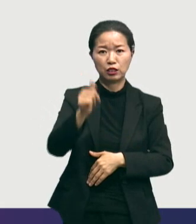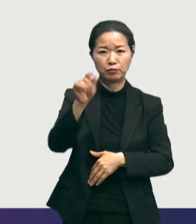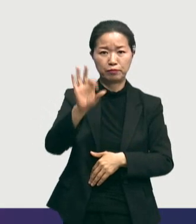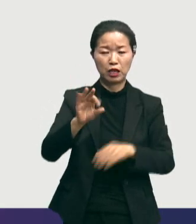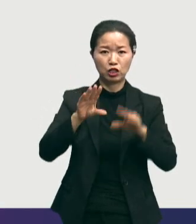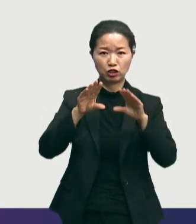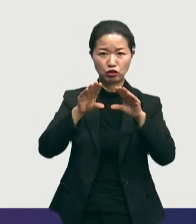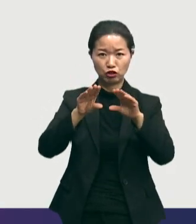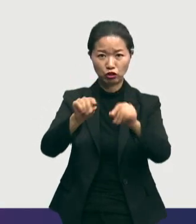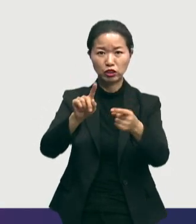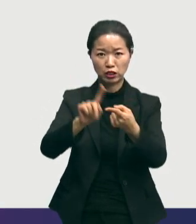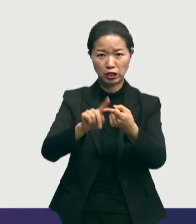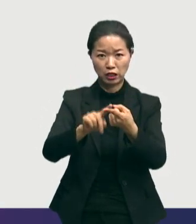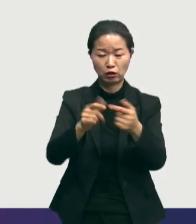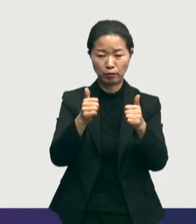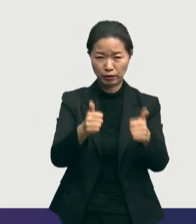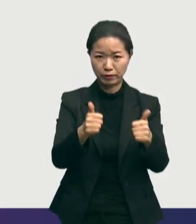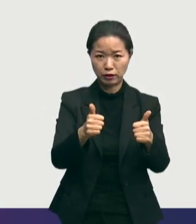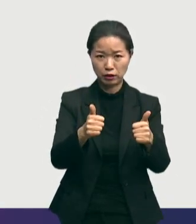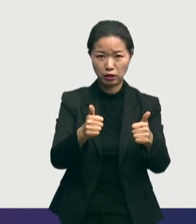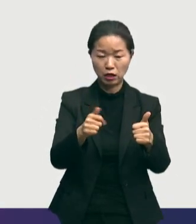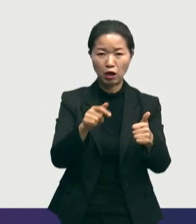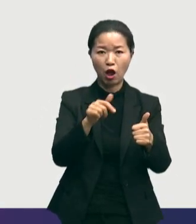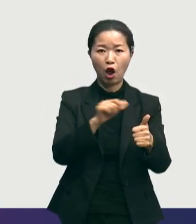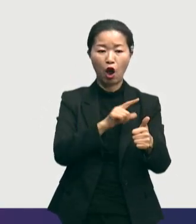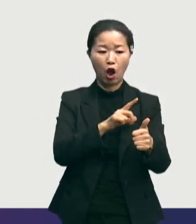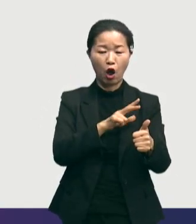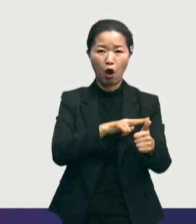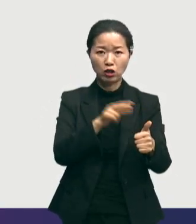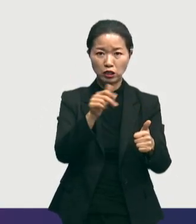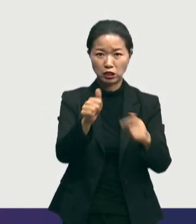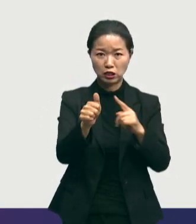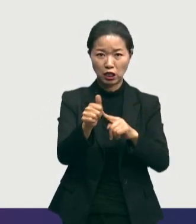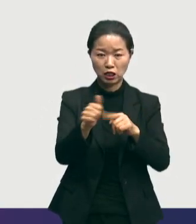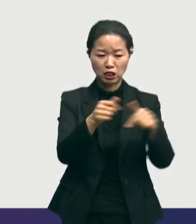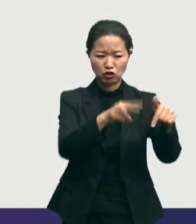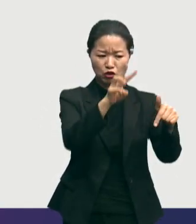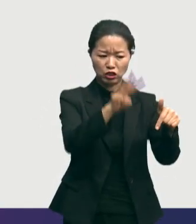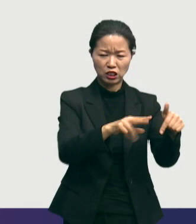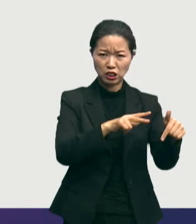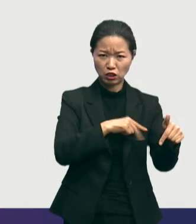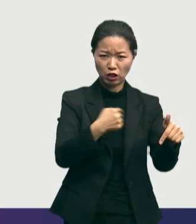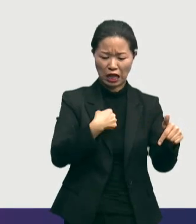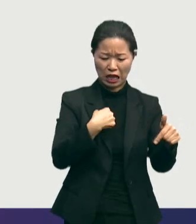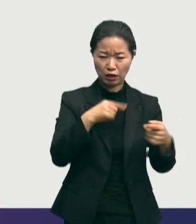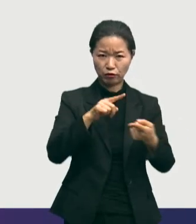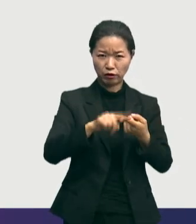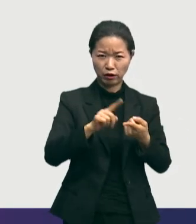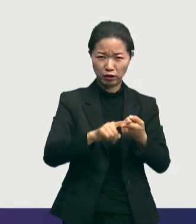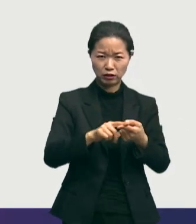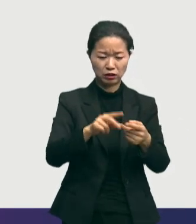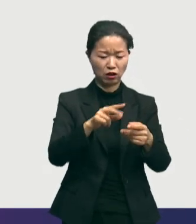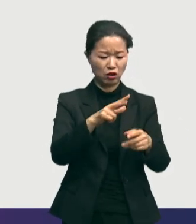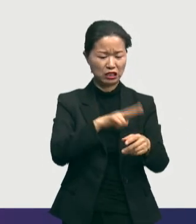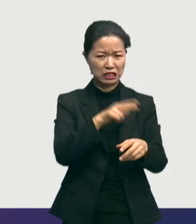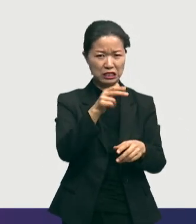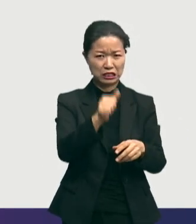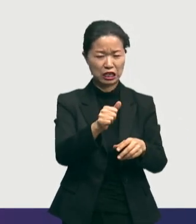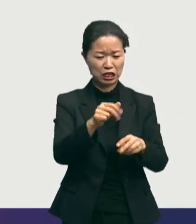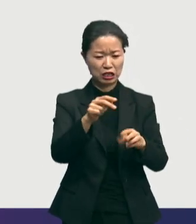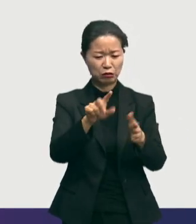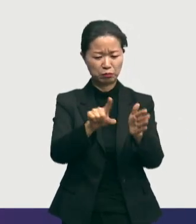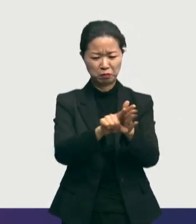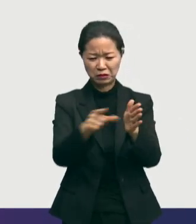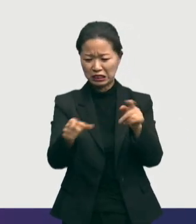신문을 종결했으며 앞서 허 의원은 인천시의회 의원들이 자신에 대해 진행한 의장 불신임 의결